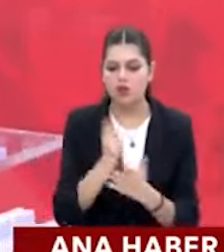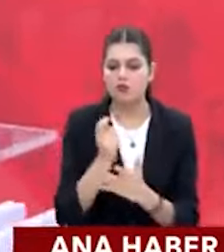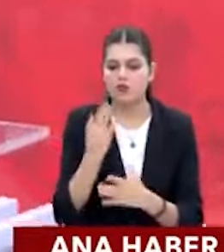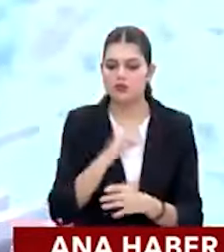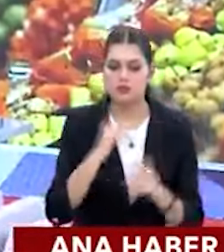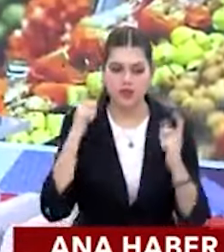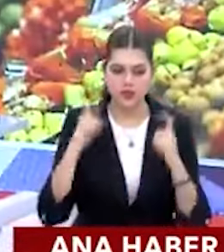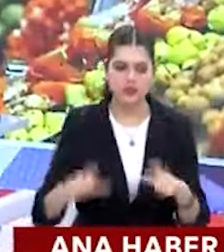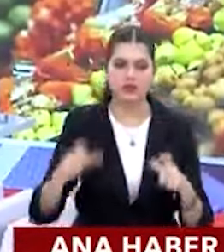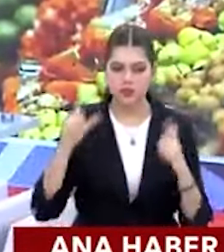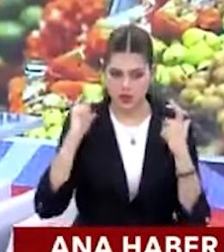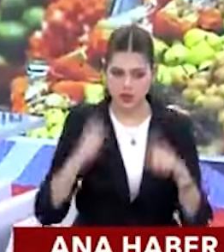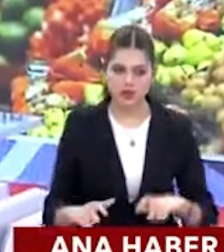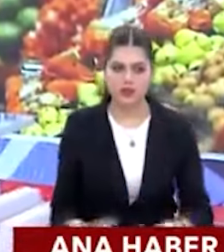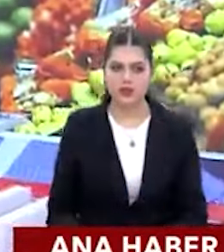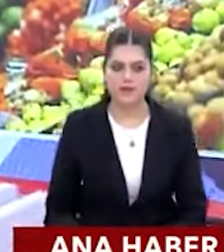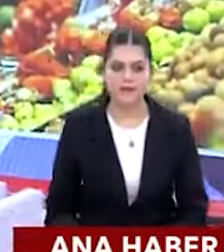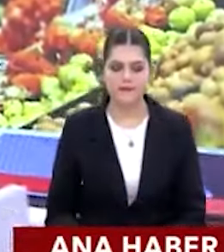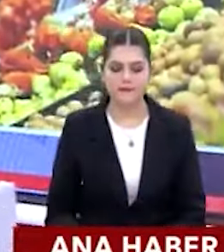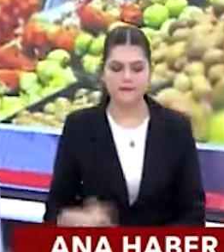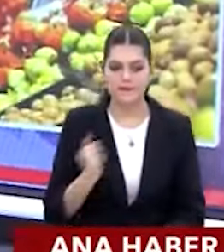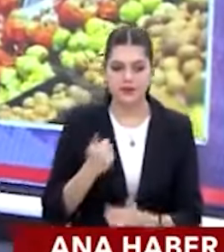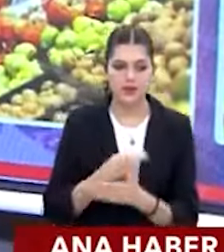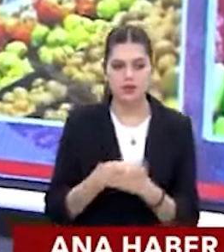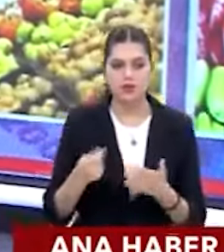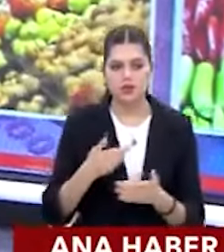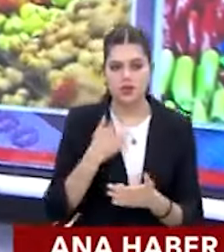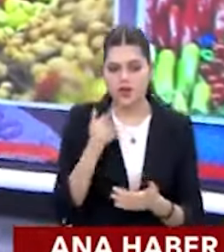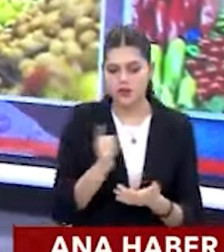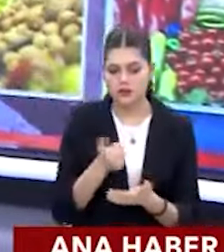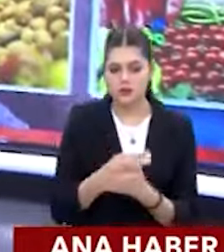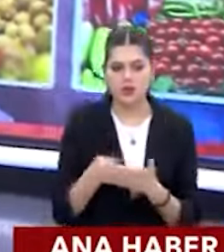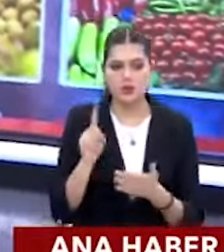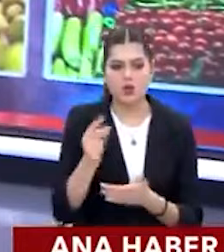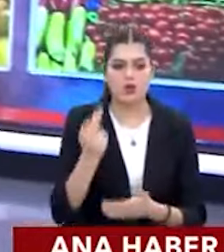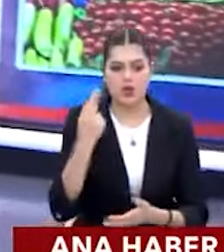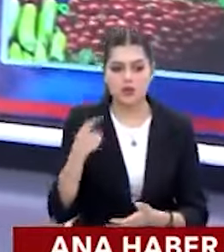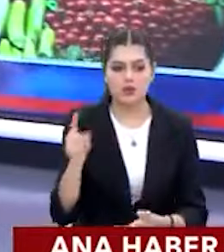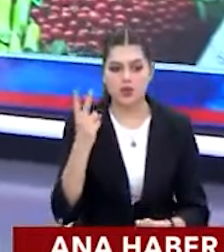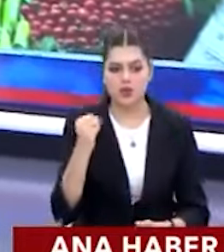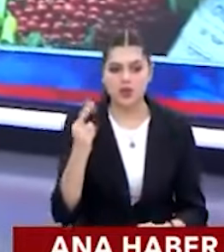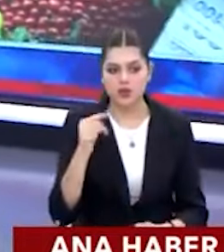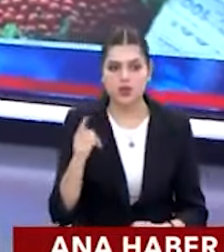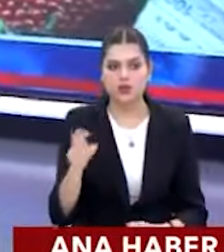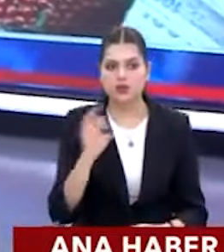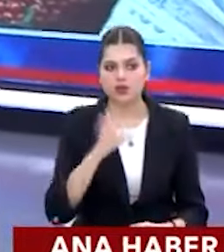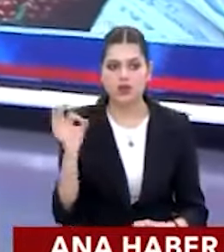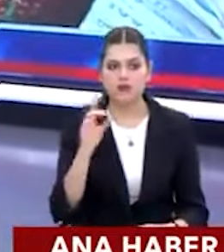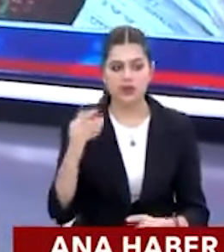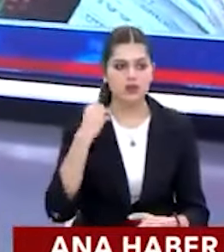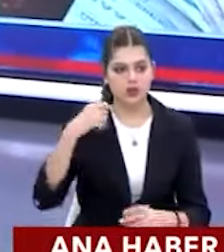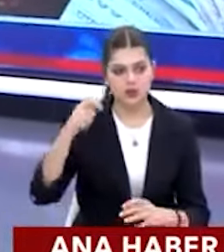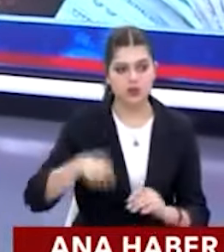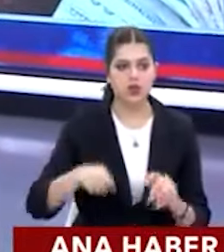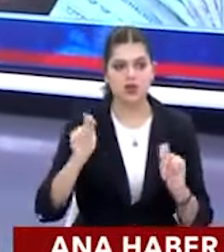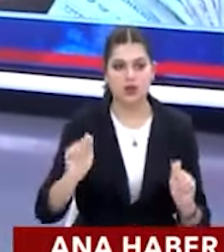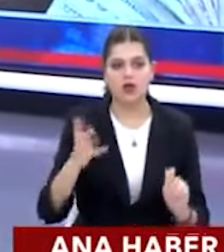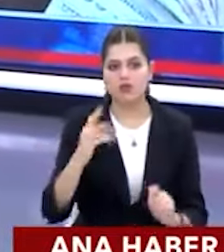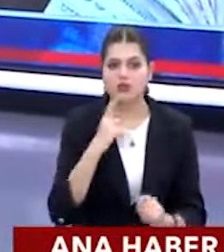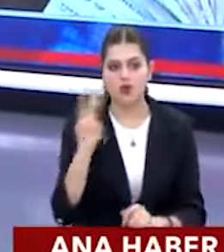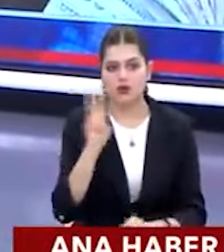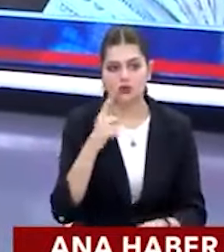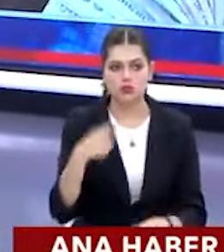kendisini icra dairelerinde buluyor. Şimdi asgari ücret, çünkü adı üstünde asgari ücret. 17.002 TL ise ona göre bir kredi kartı